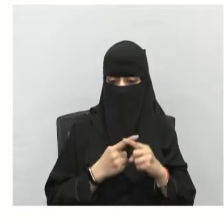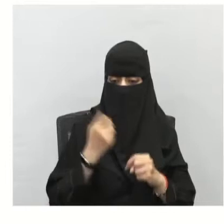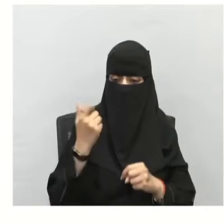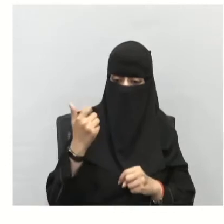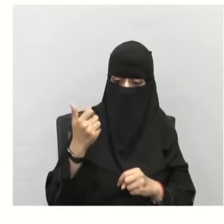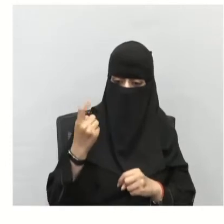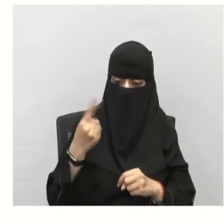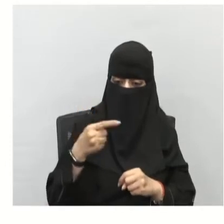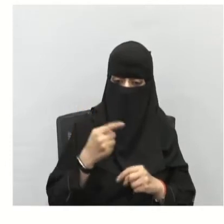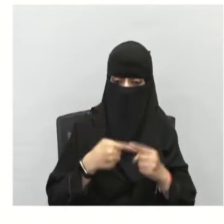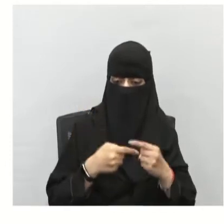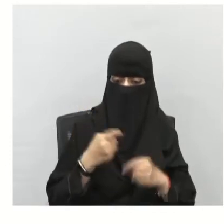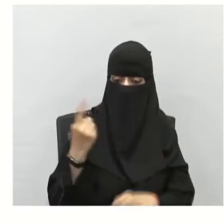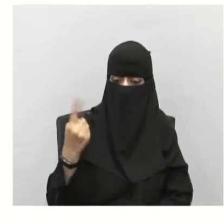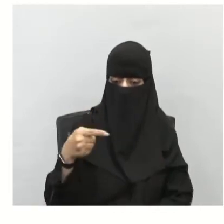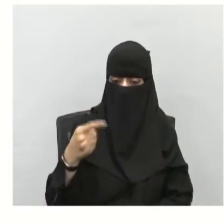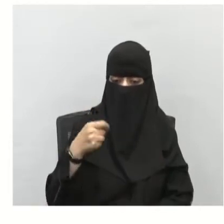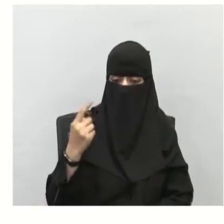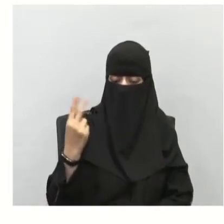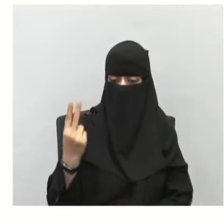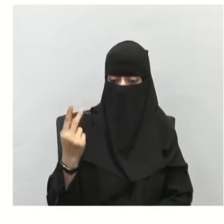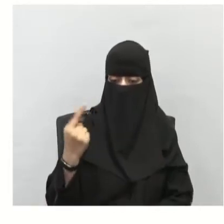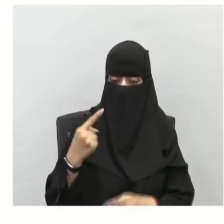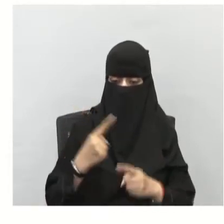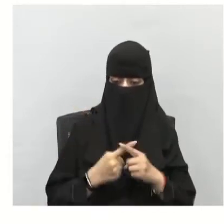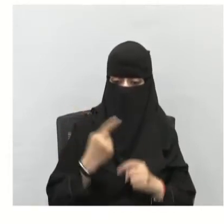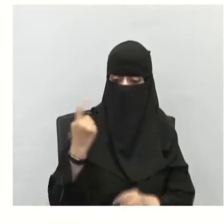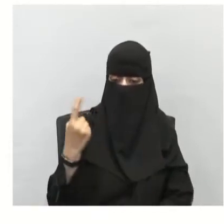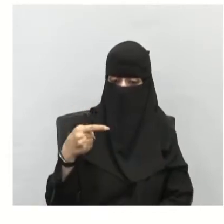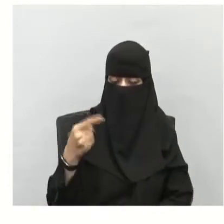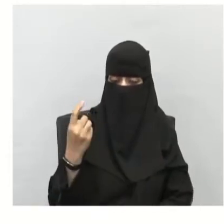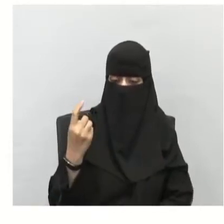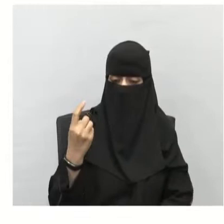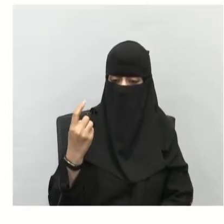ورقتان 20. 3 ورقات 30.